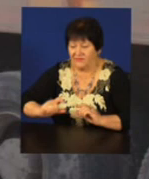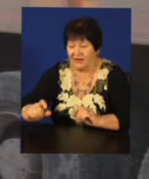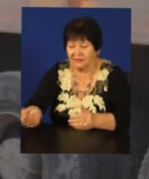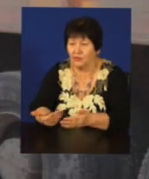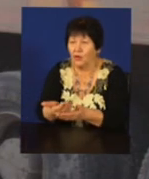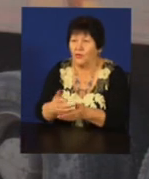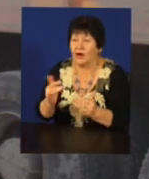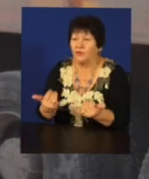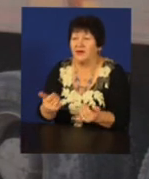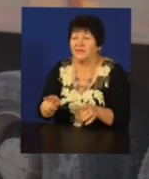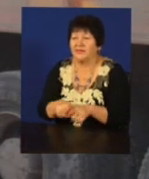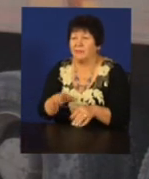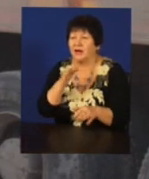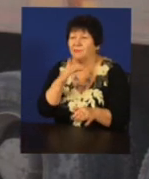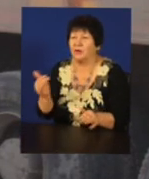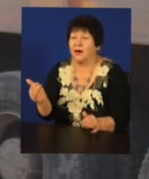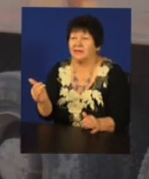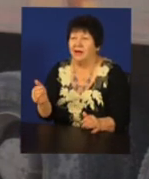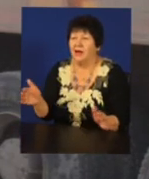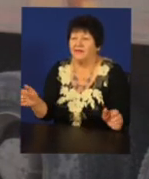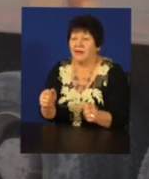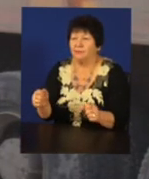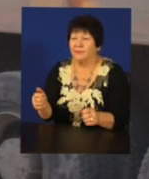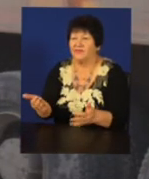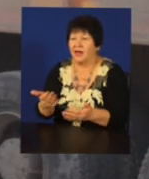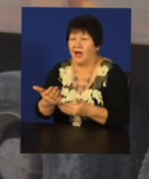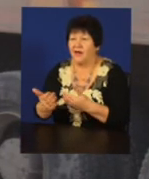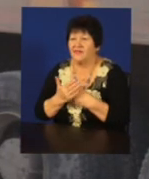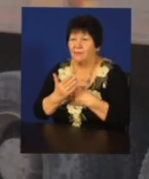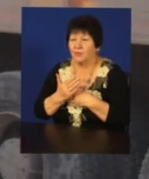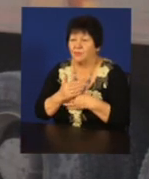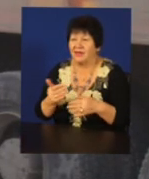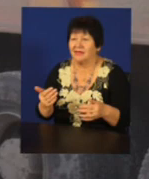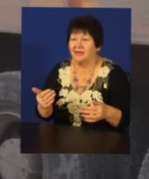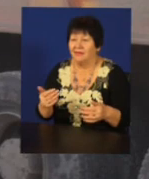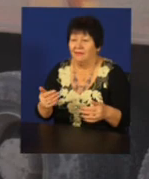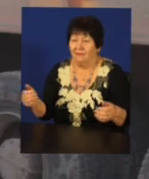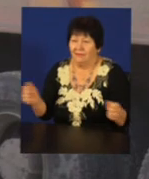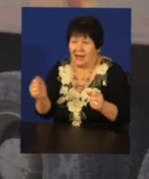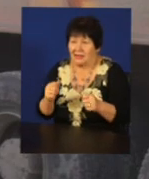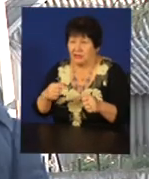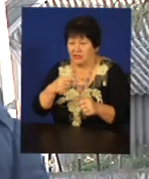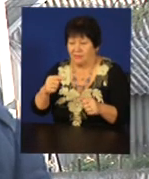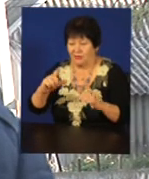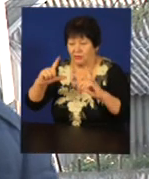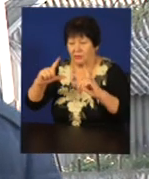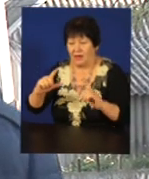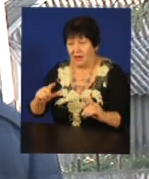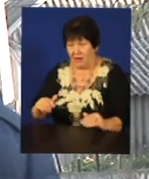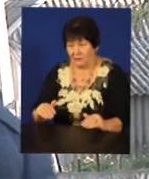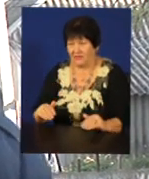acum suntem în perioada care se apropie de iarnă și puțin temperaturile au scăzut.